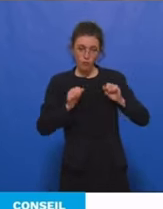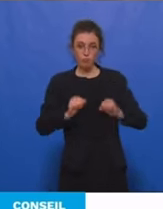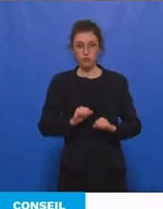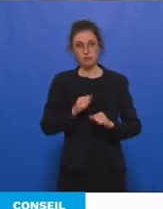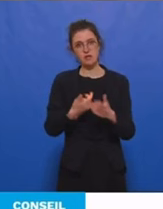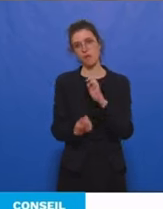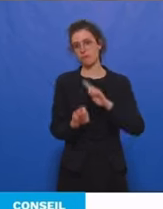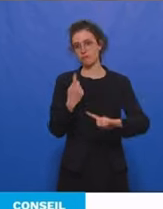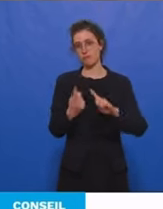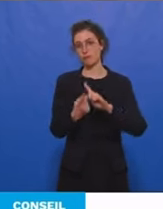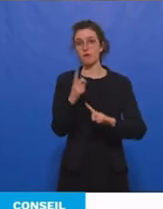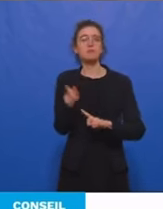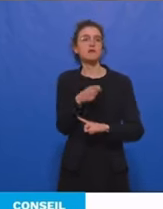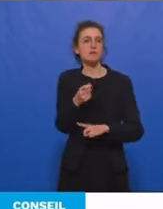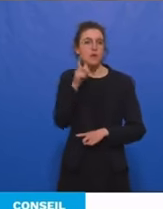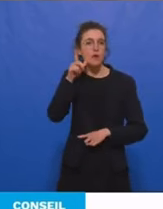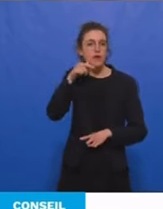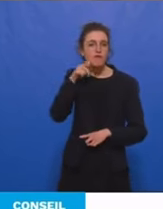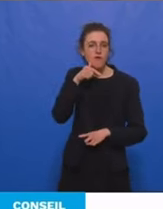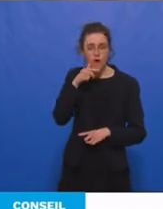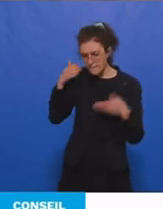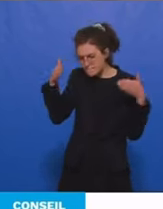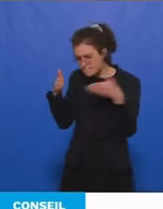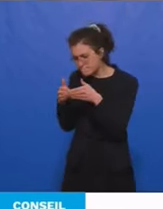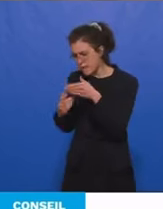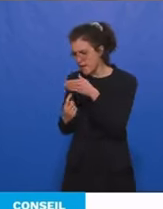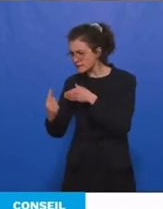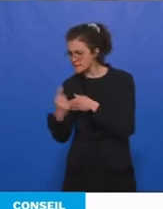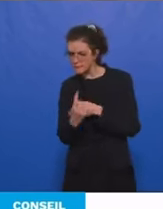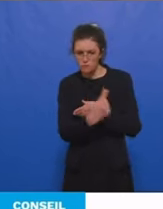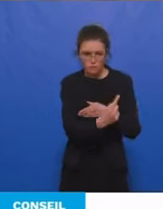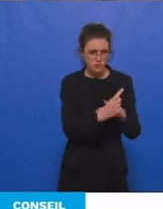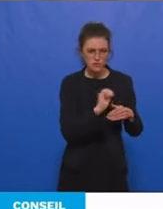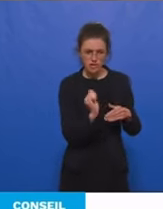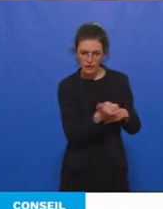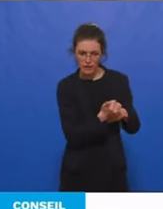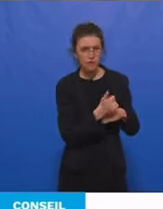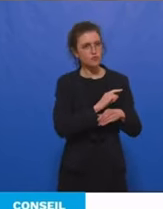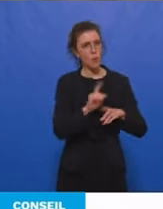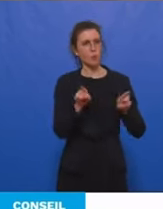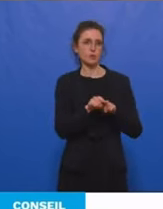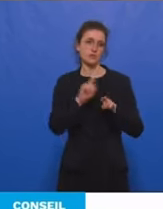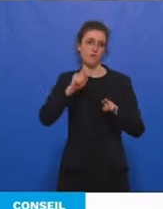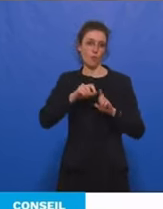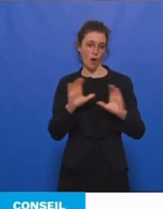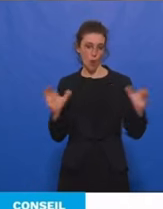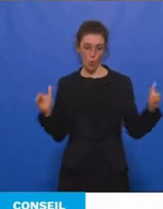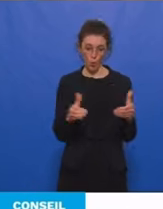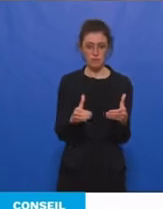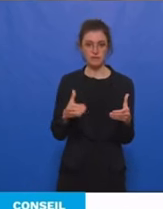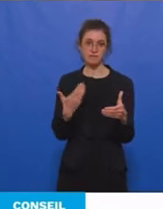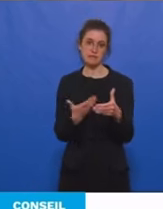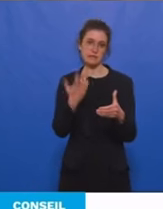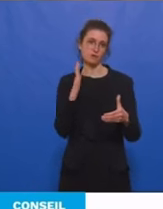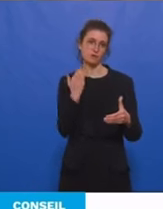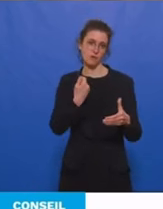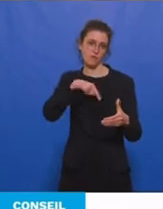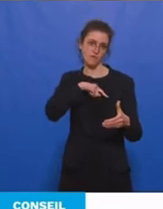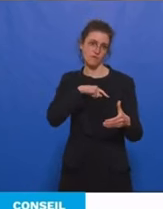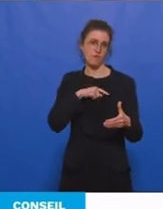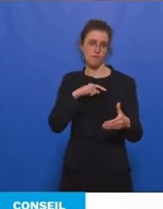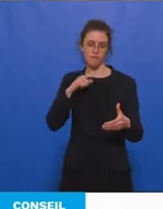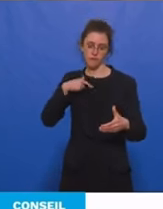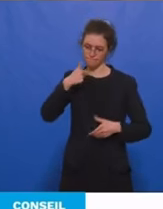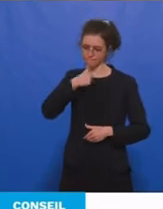efforts ne peuvent pas porter seulement sur les individus, mais bien au contraire sur le collectif, et qu'il nous faut miser justement sur cette